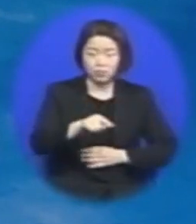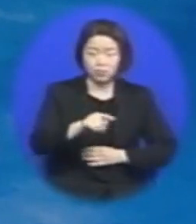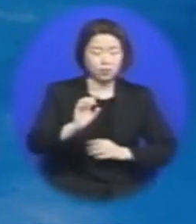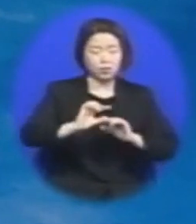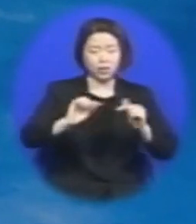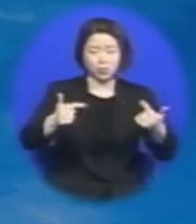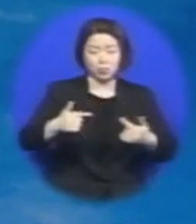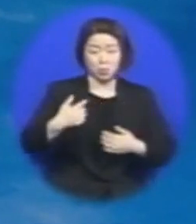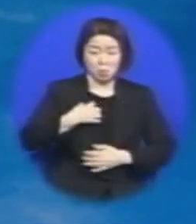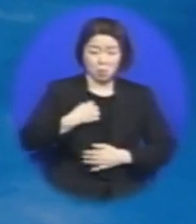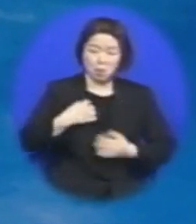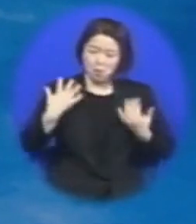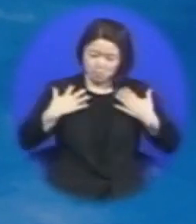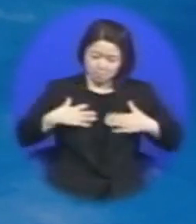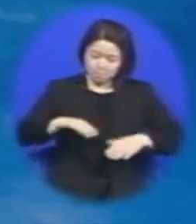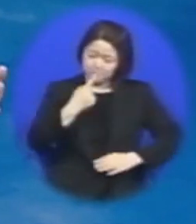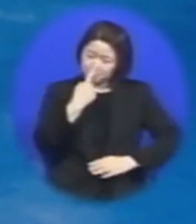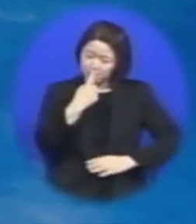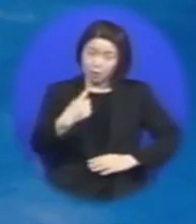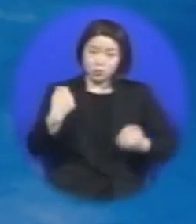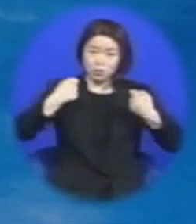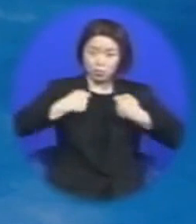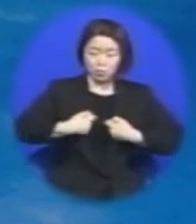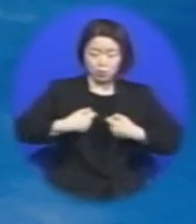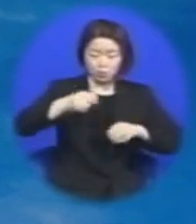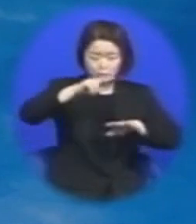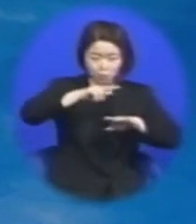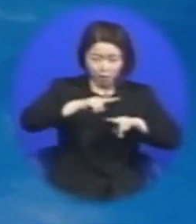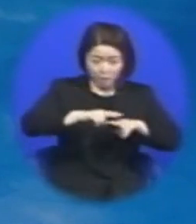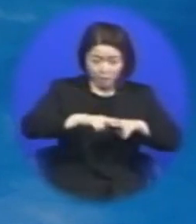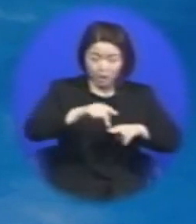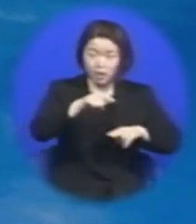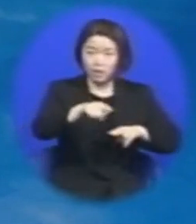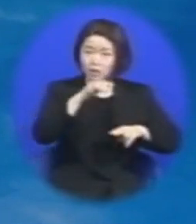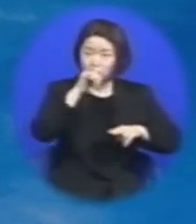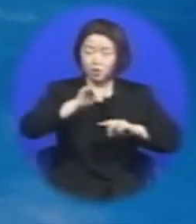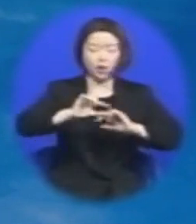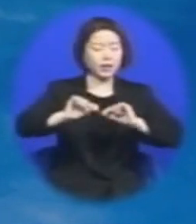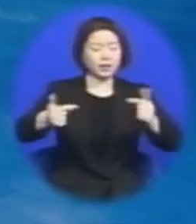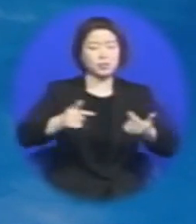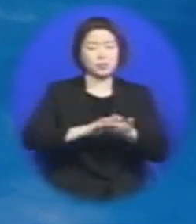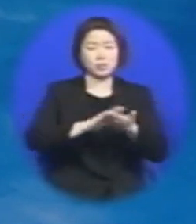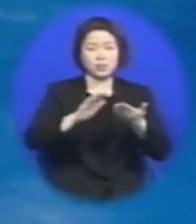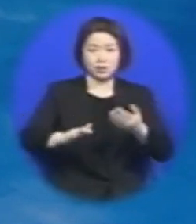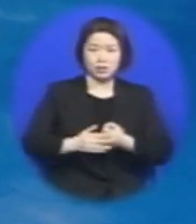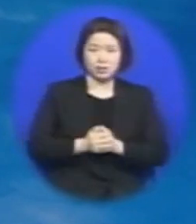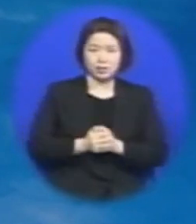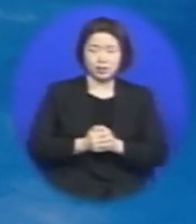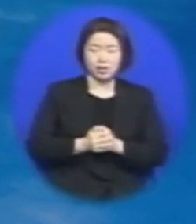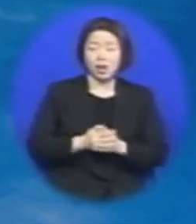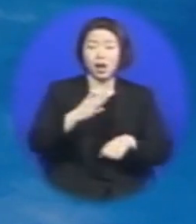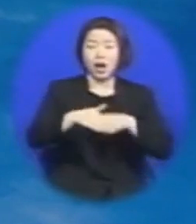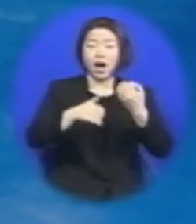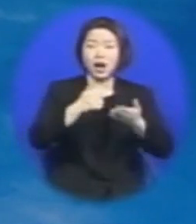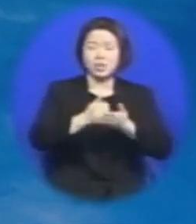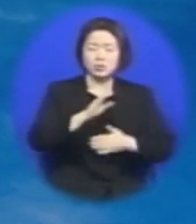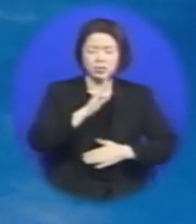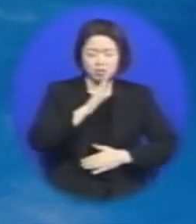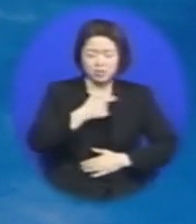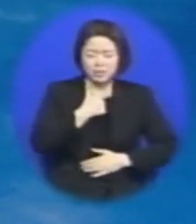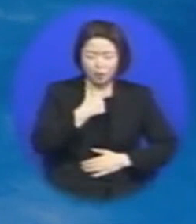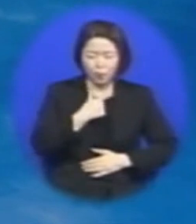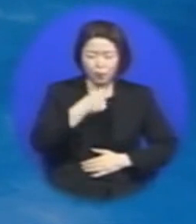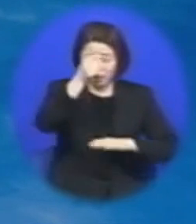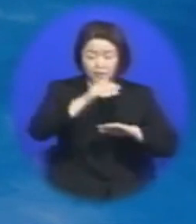잘 차려입고 이렇게 예배당에 나와 앉아 있는 것만 아닌 것입니다 하나님이 정말 원하시는 것은